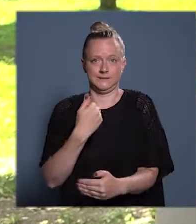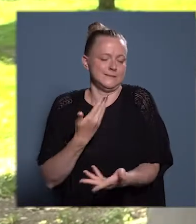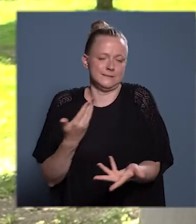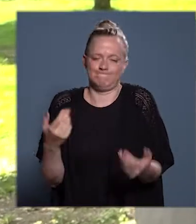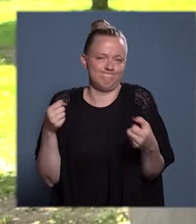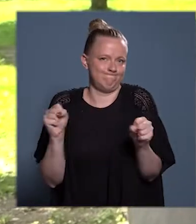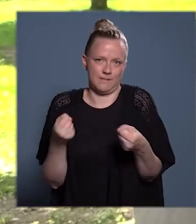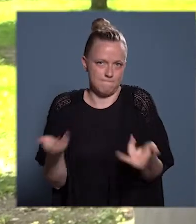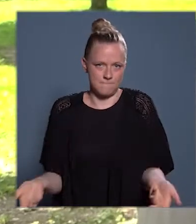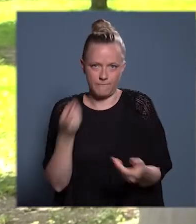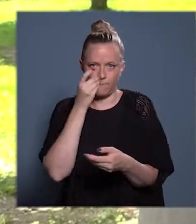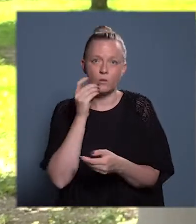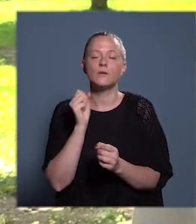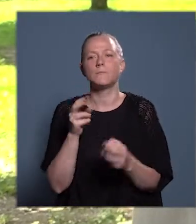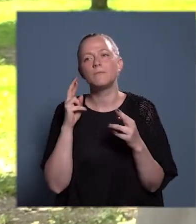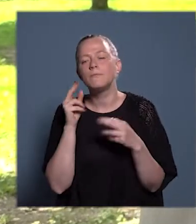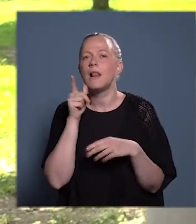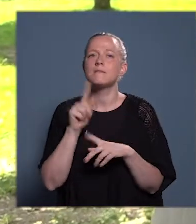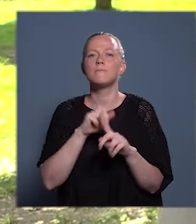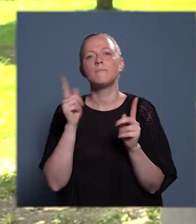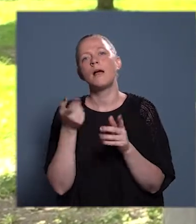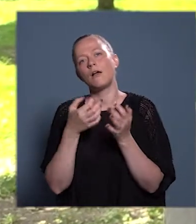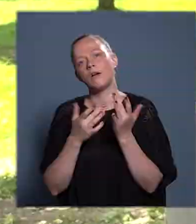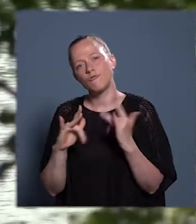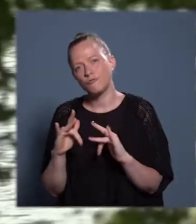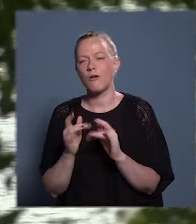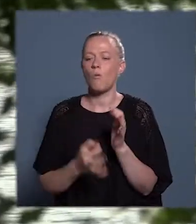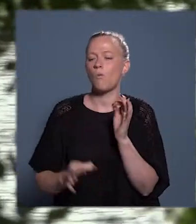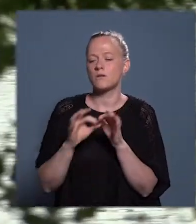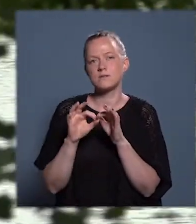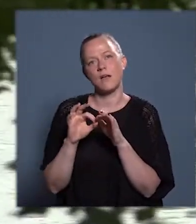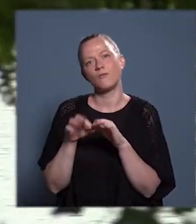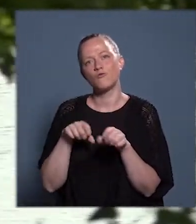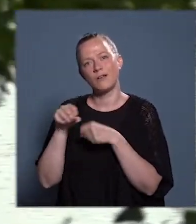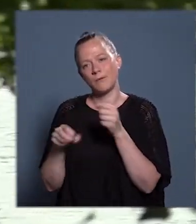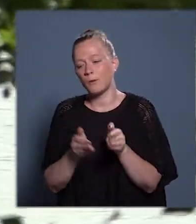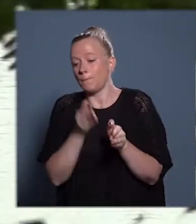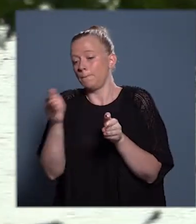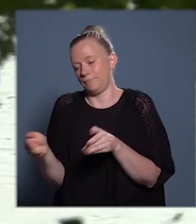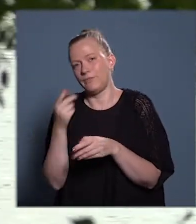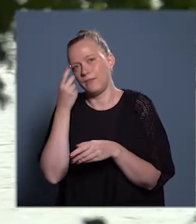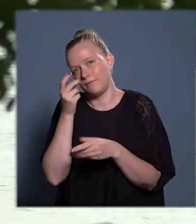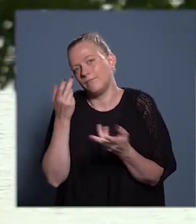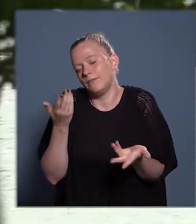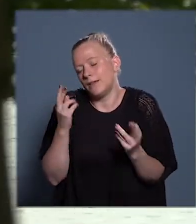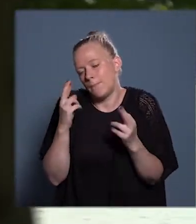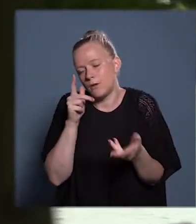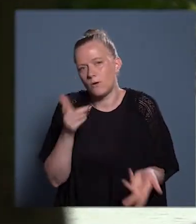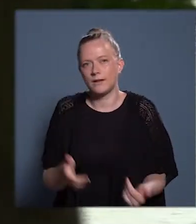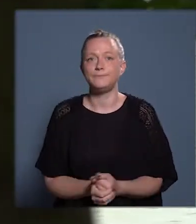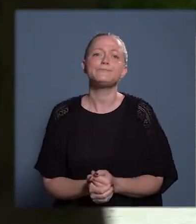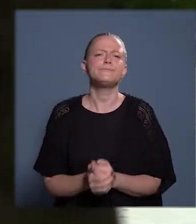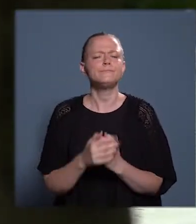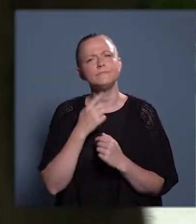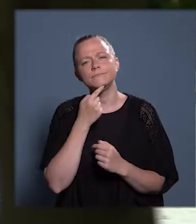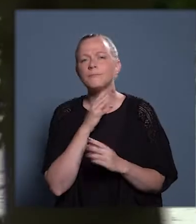hogy meg lesz az országos kerékpárút a mellettünk lévő utcán. Azt mondta, hogy ha minden jól alakul, akkor ősszel